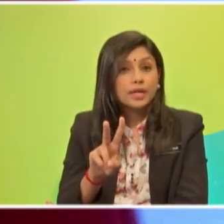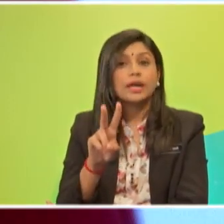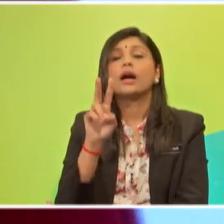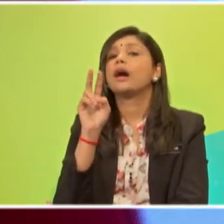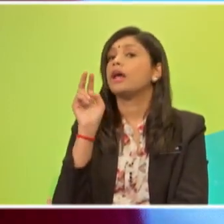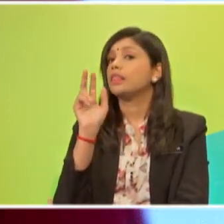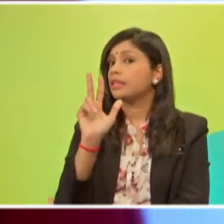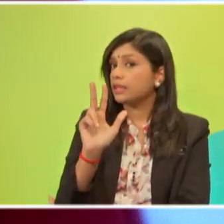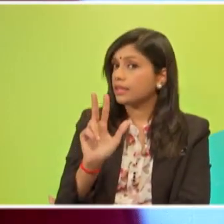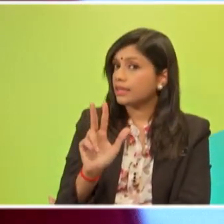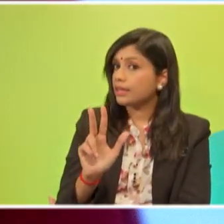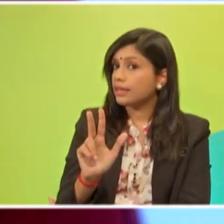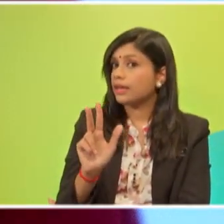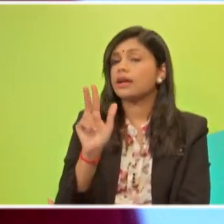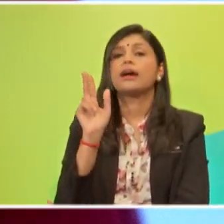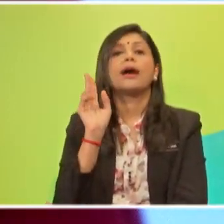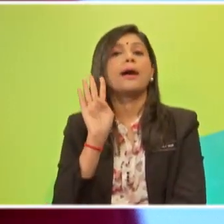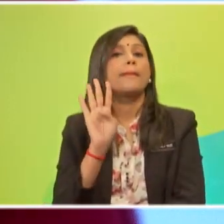dua, tiga,